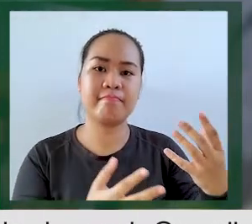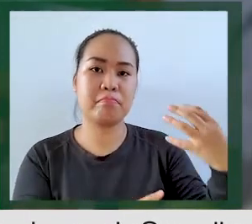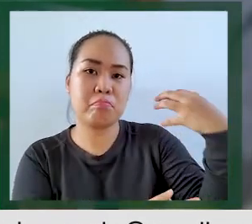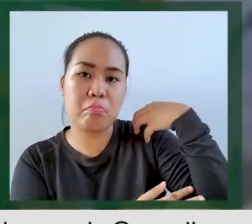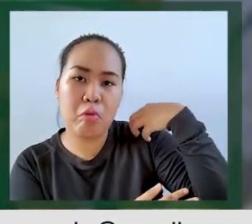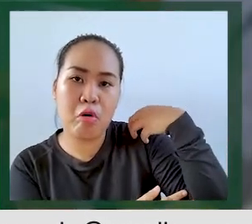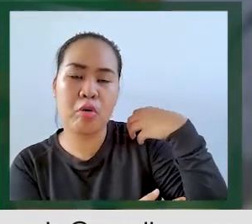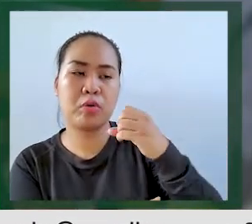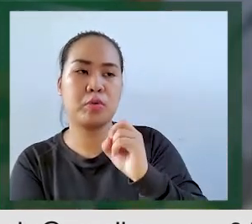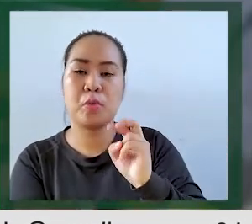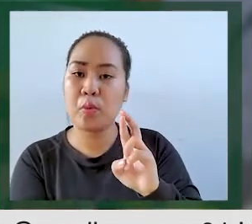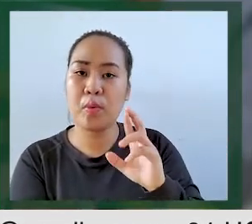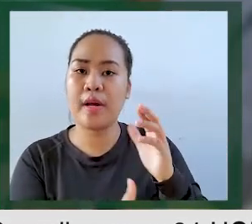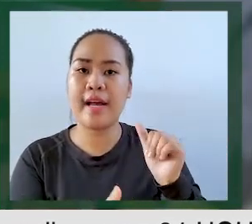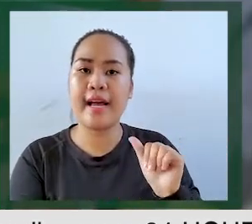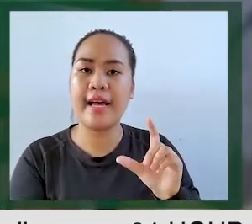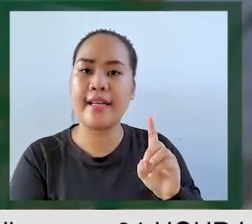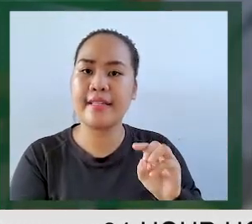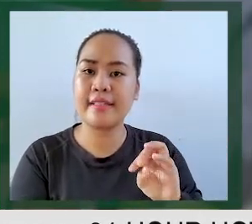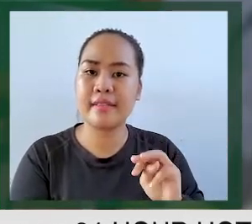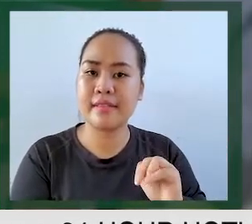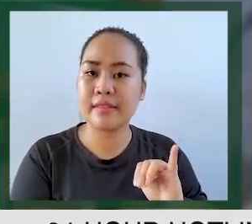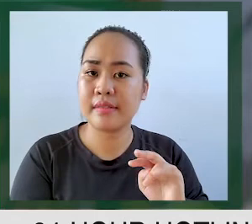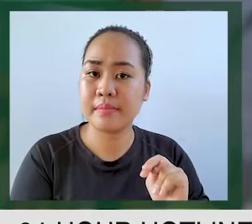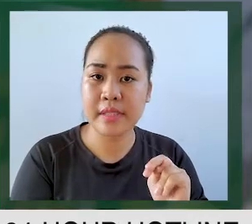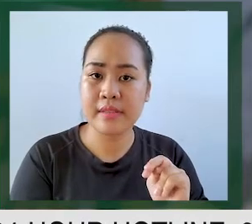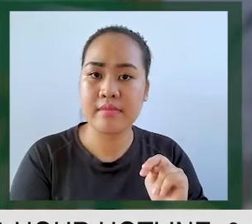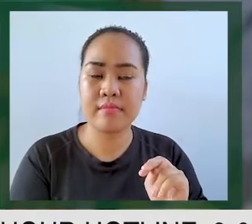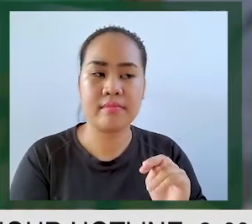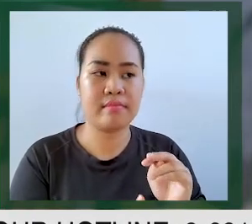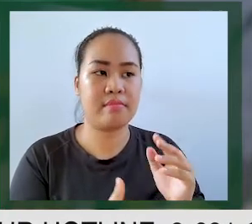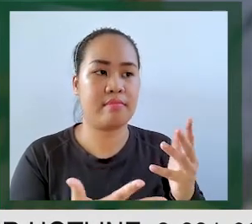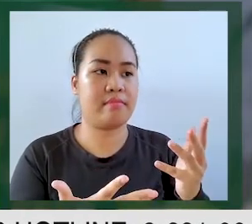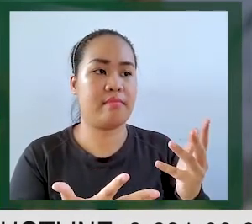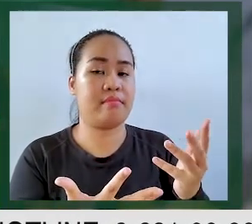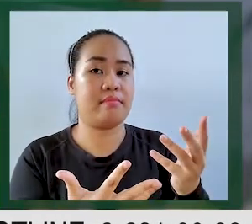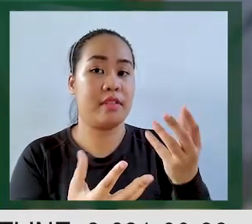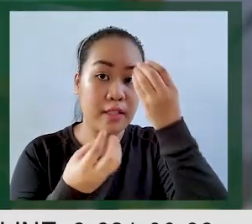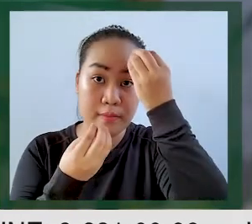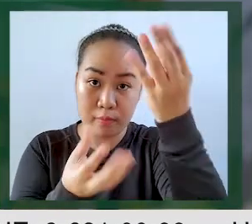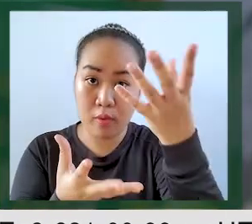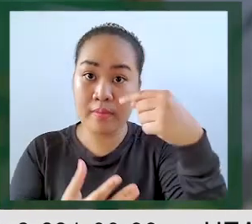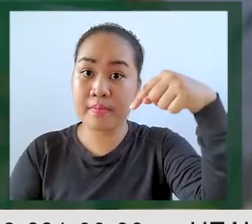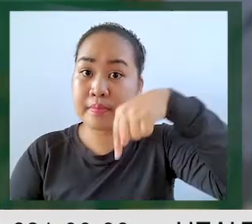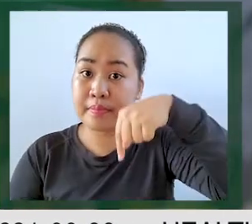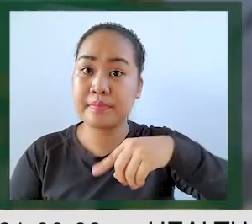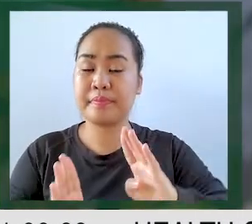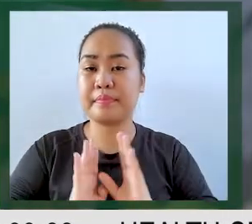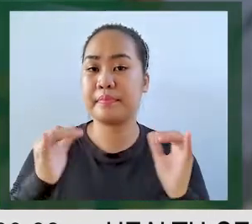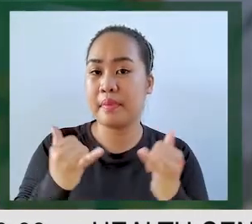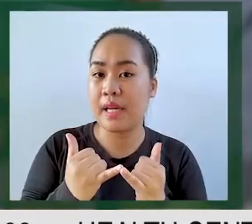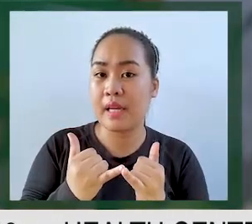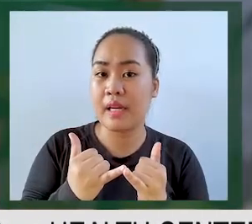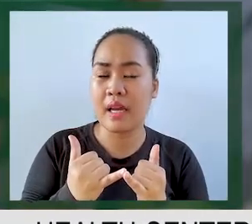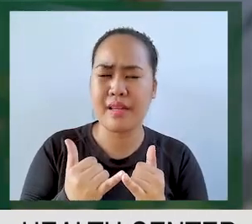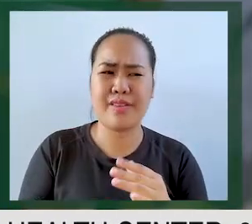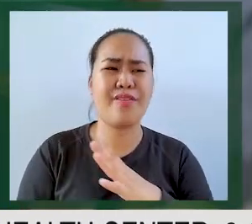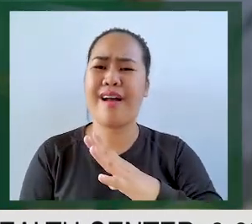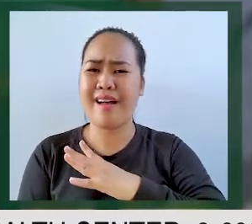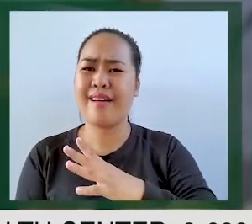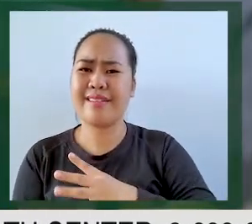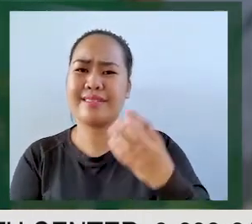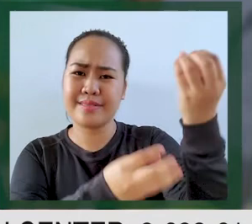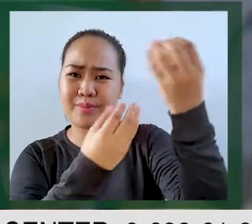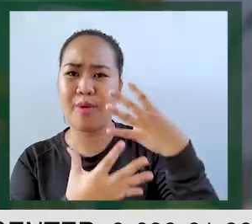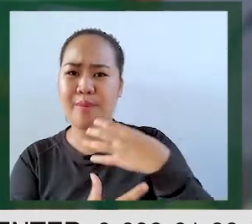akong susundin. Kung ini-expect nyo ay bigla akong susugod nun na parang akong mangre-raid lang, ay hindi